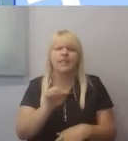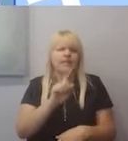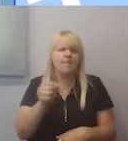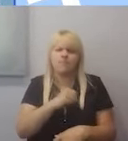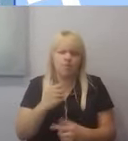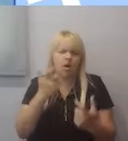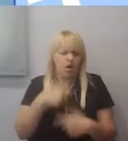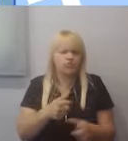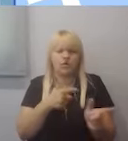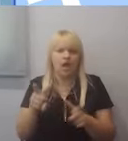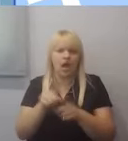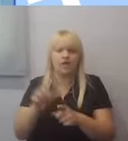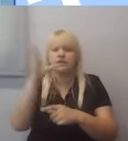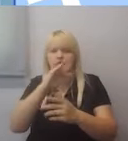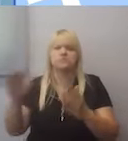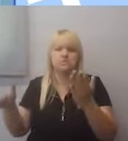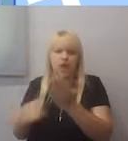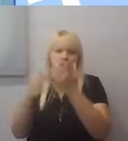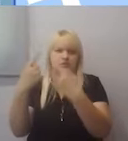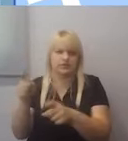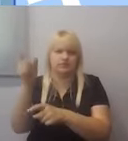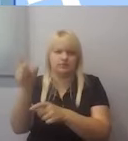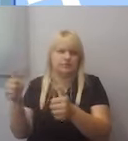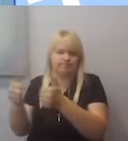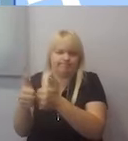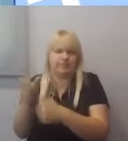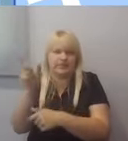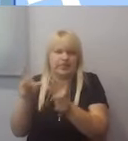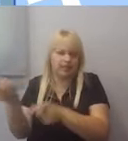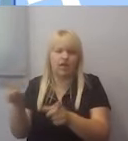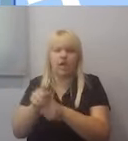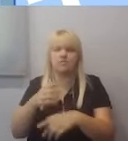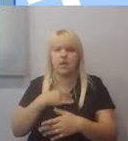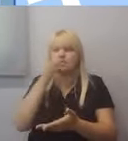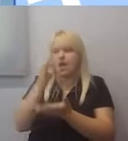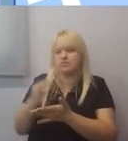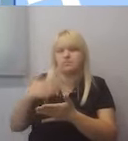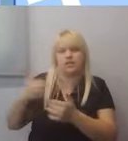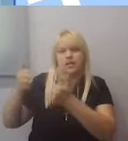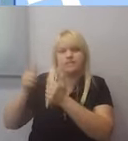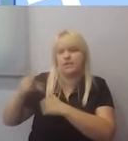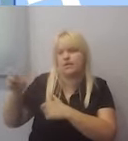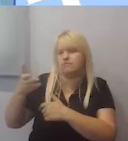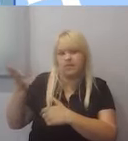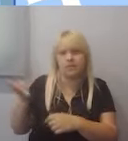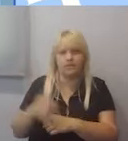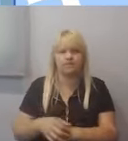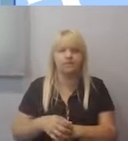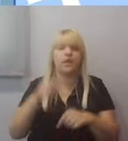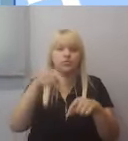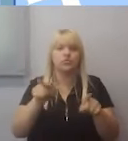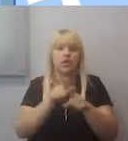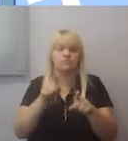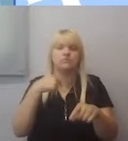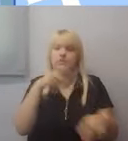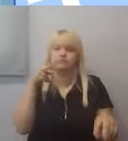palīdzēt kādam līdzcilvēkam ja tāpēc arī nu tas man mana atbildība arī varbūt par kaimiņiem un tā tālāk tā jā ar šo es beidzu prezentāciju